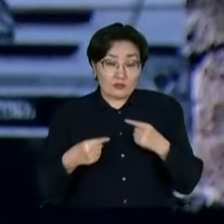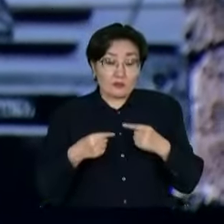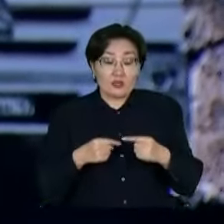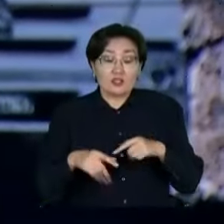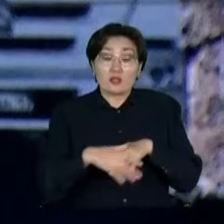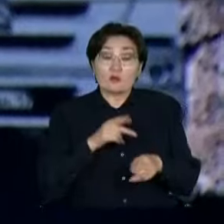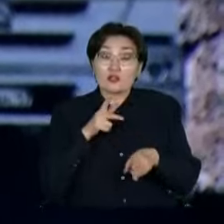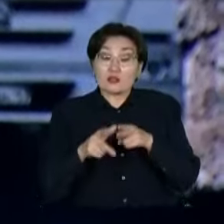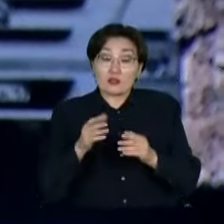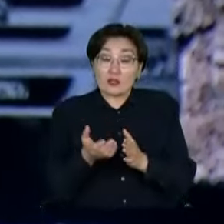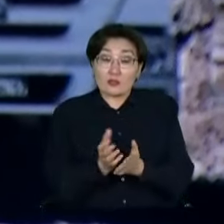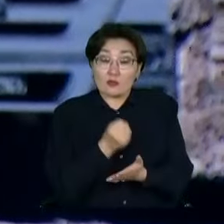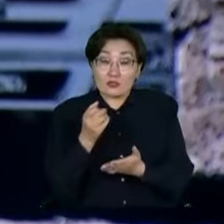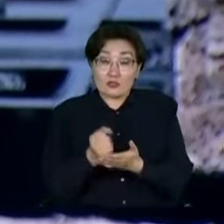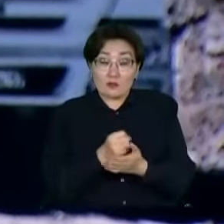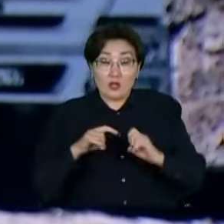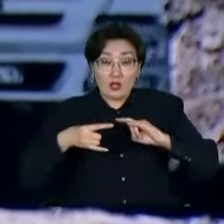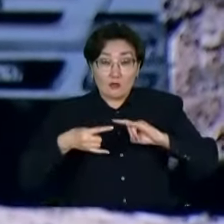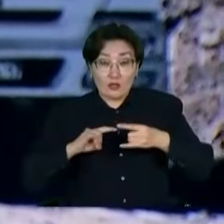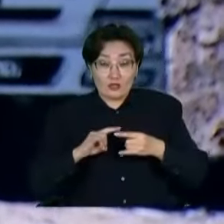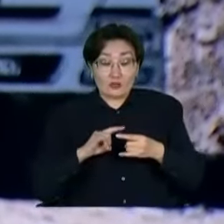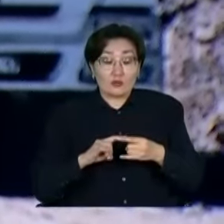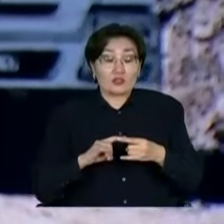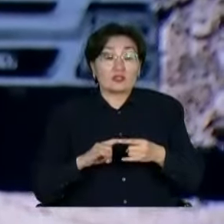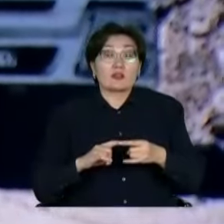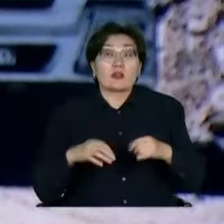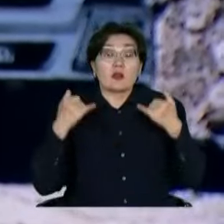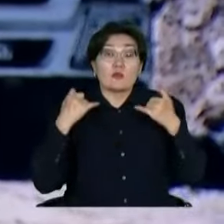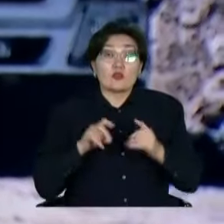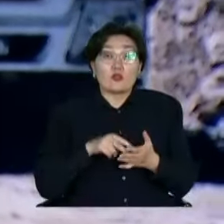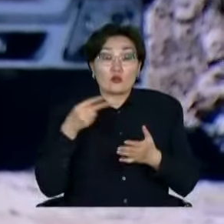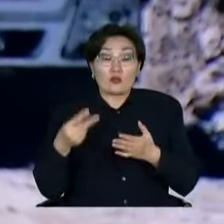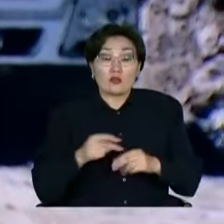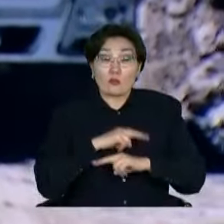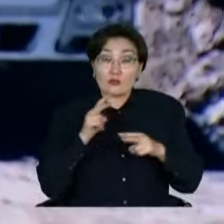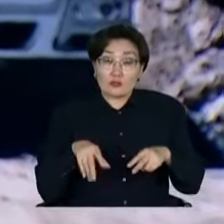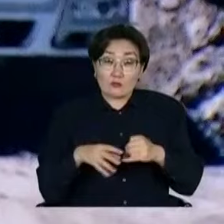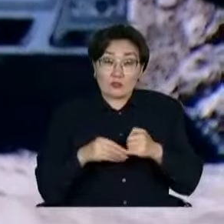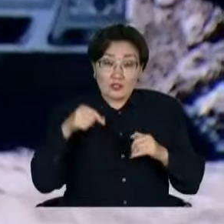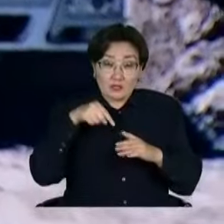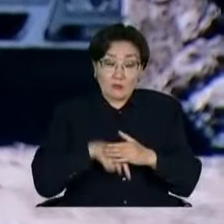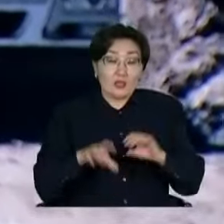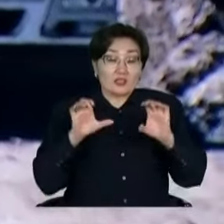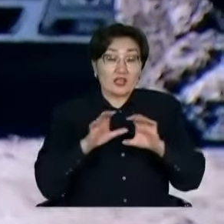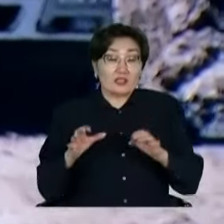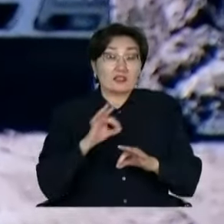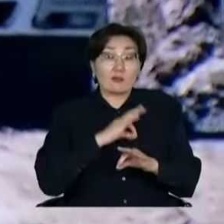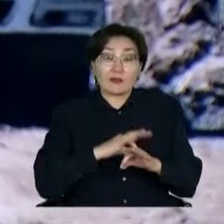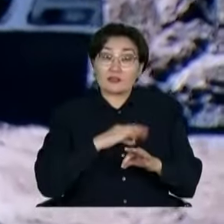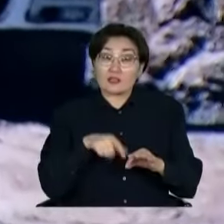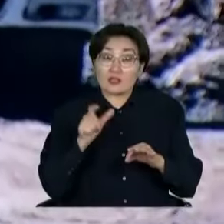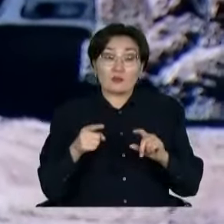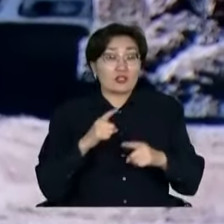жеткізуінше қазылған шұңқырларға малы түсіп мертіккен, тіпті өліп жатқандары да бар. Жер қойнауын заңсыз қазатындарға неге тиім болмай